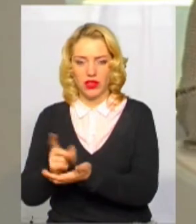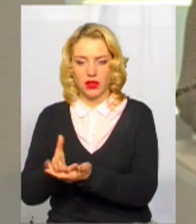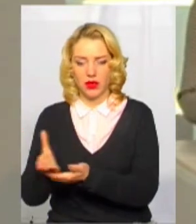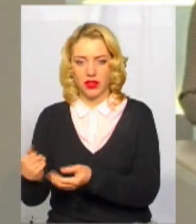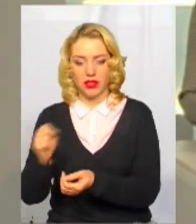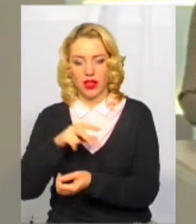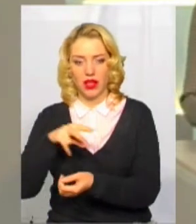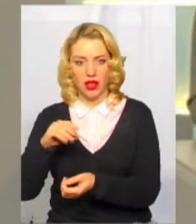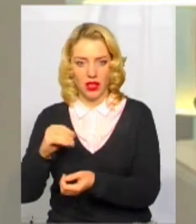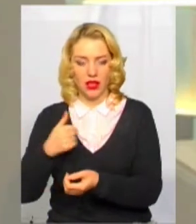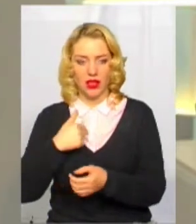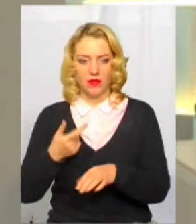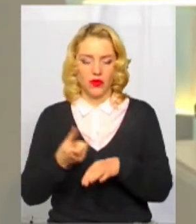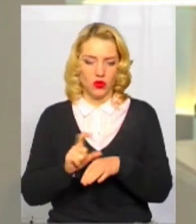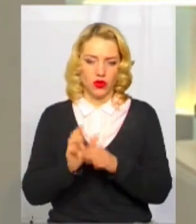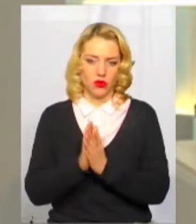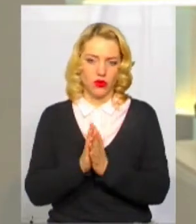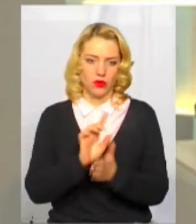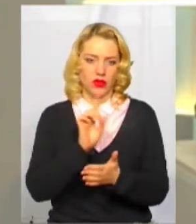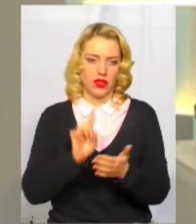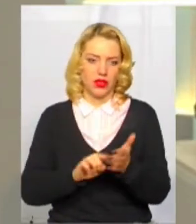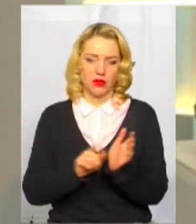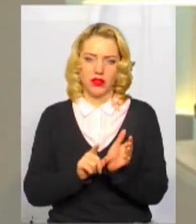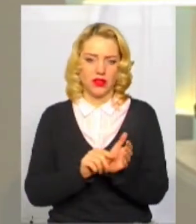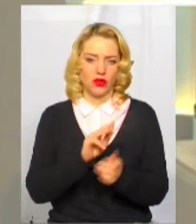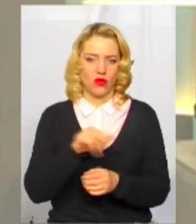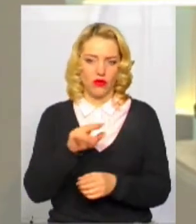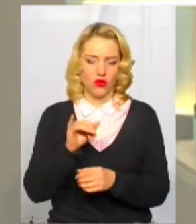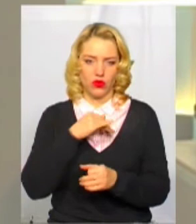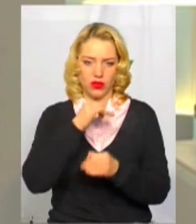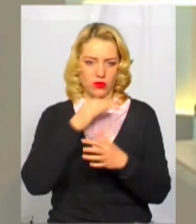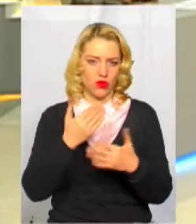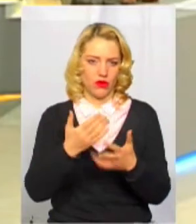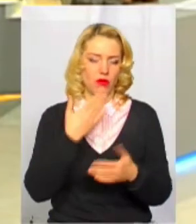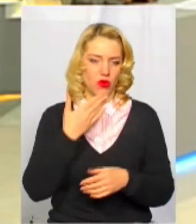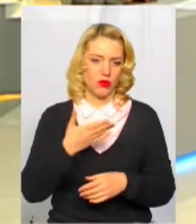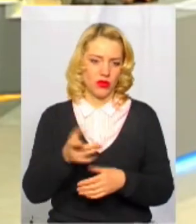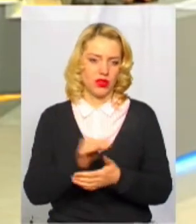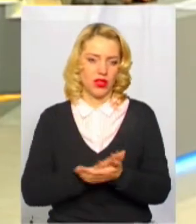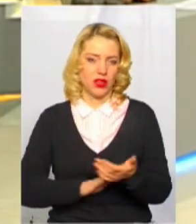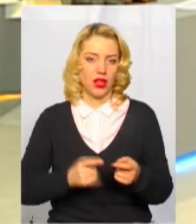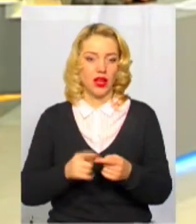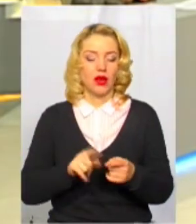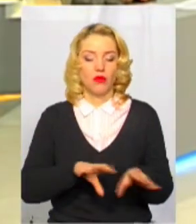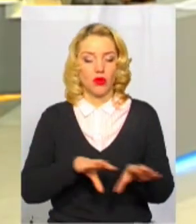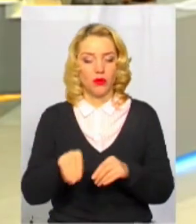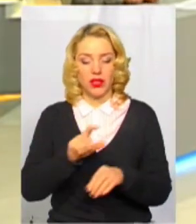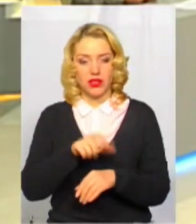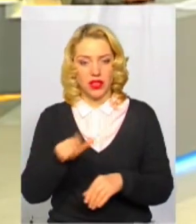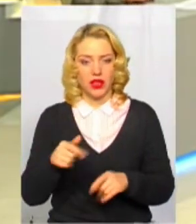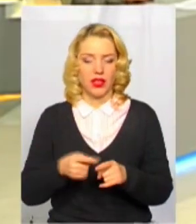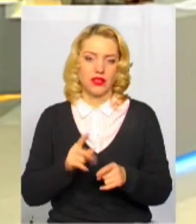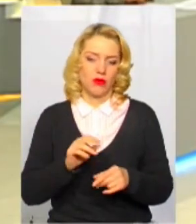проплатити. Але дуже прошу, це питання пенсійного фонду, я не зможу його прокоментувати вам детально. Якщо по переселенцям, по житлу, ми,